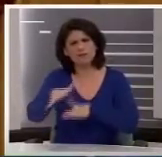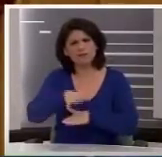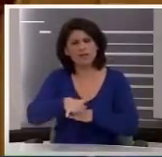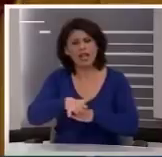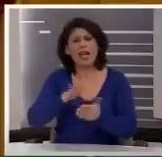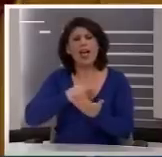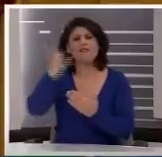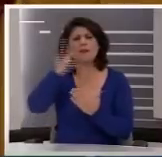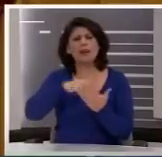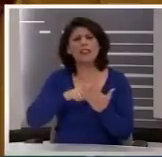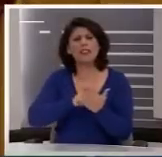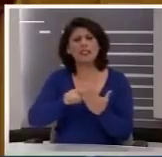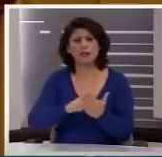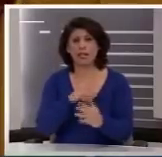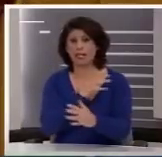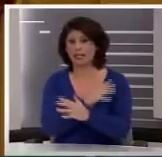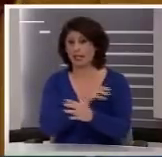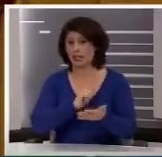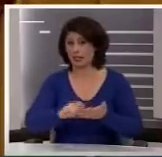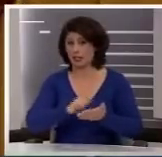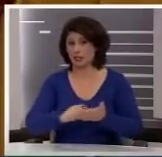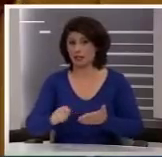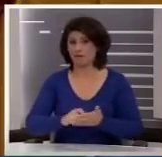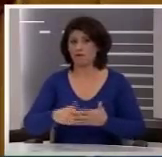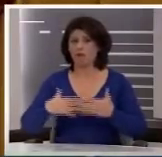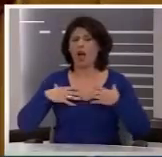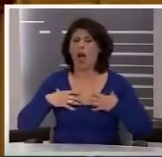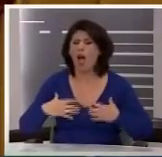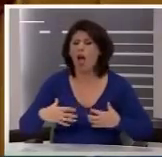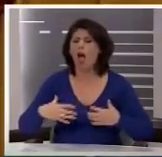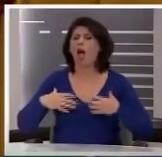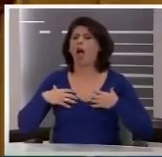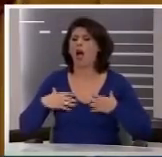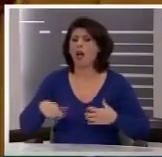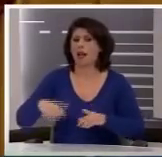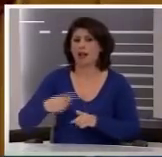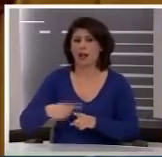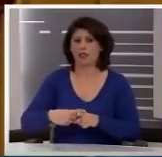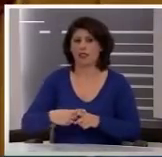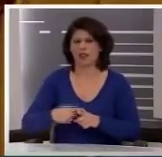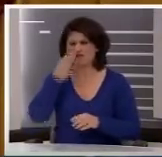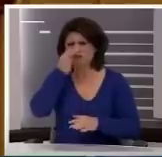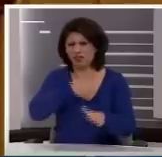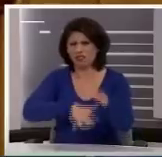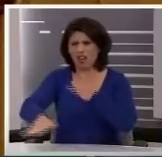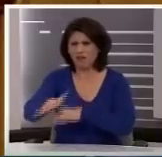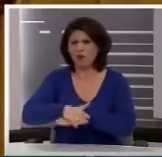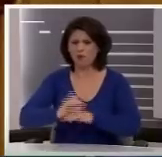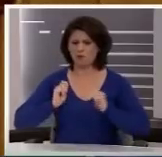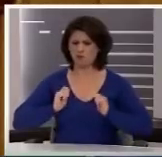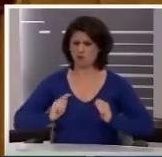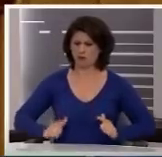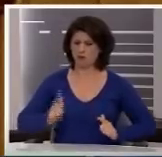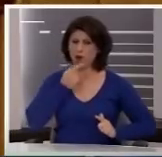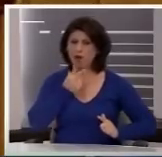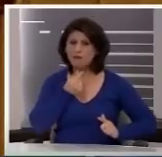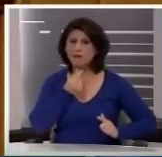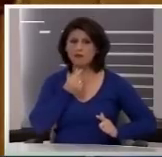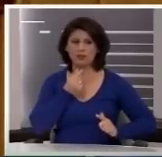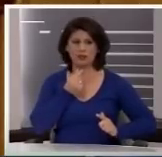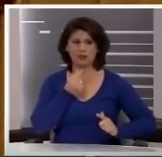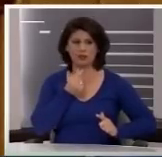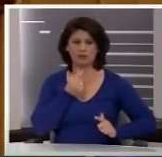εξής. Στα εισαγγελικά γραφεία στενάζει η Ελλάδα. Διαφθορά, μίζες, εύκολος πλουτισμός, διασπάθηση δημοσίου χρήματος,